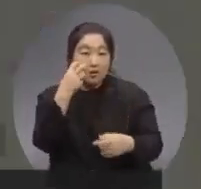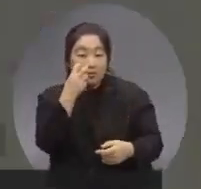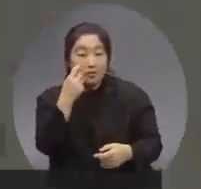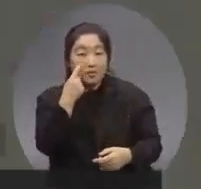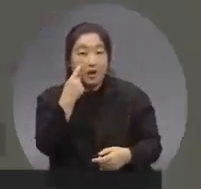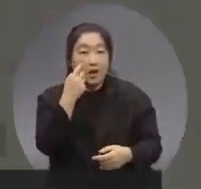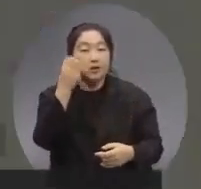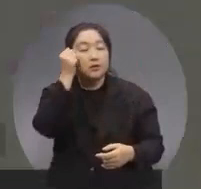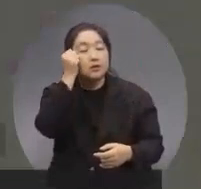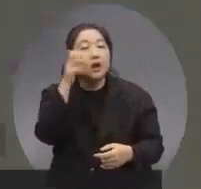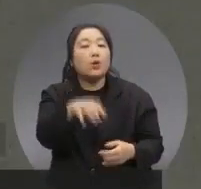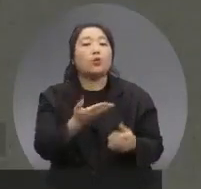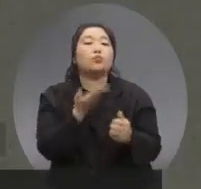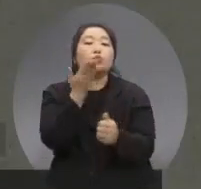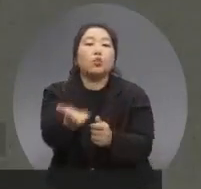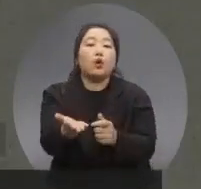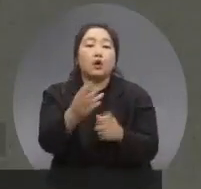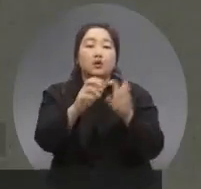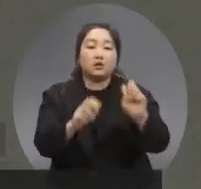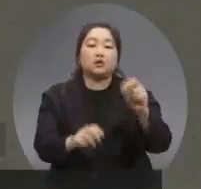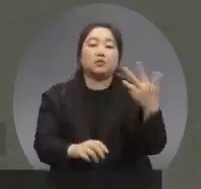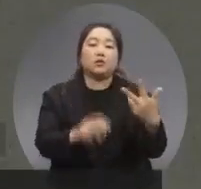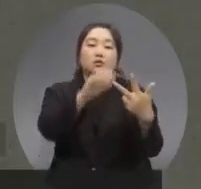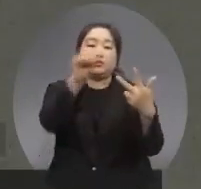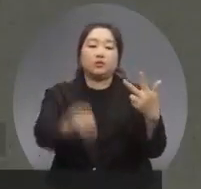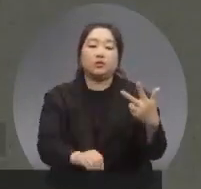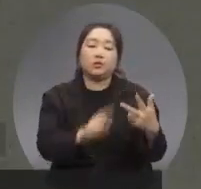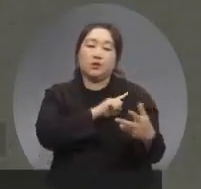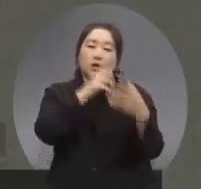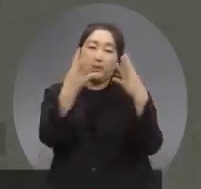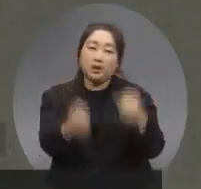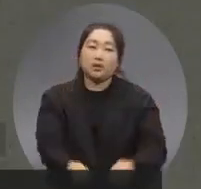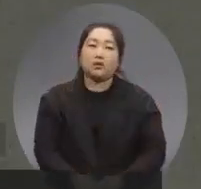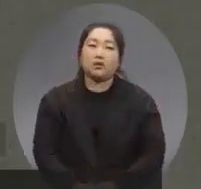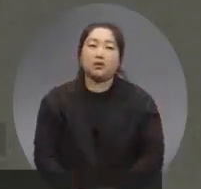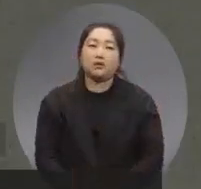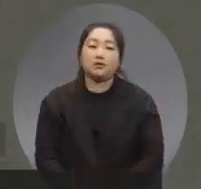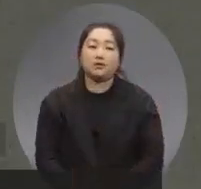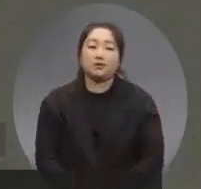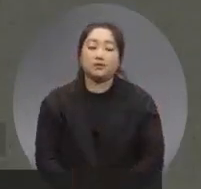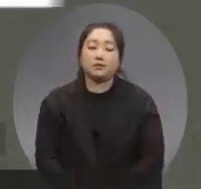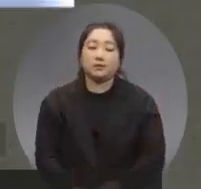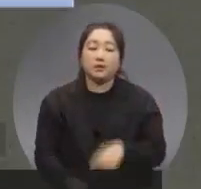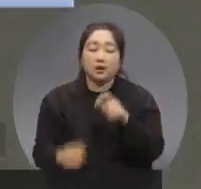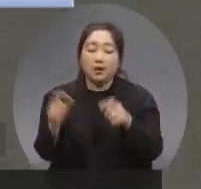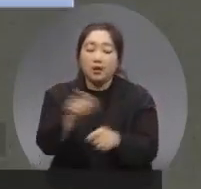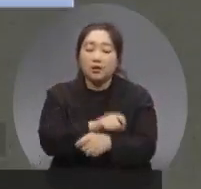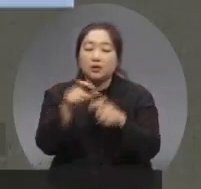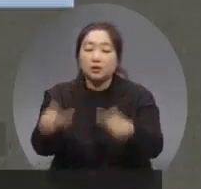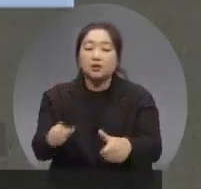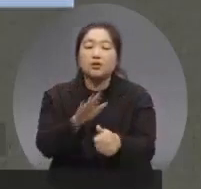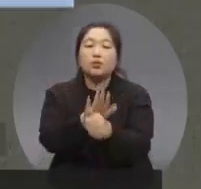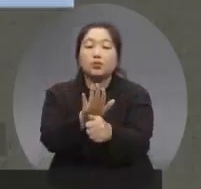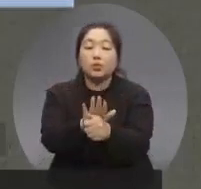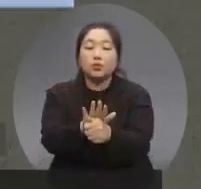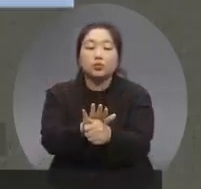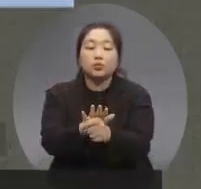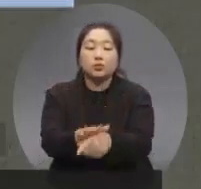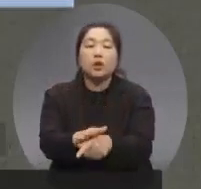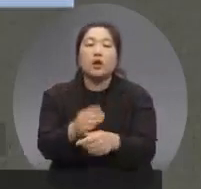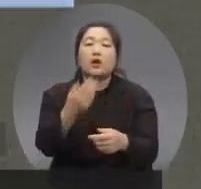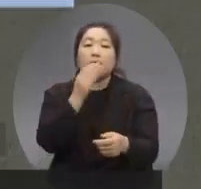숙박을 제공해주겠다는 글이 27.8%로 가장 많았습니다. 특정 지역에서 도움을 주겠다는 글과